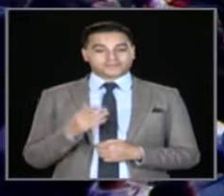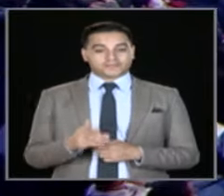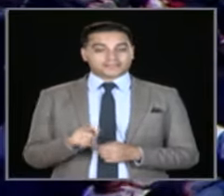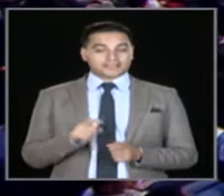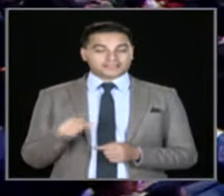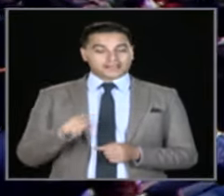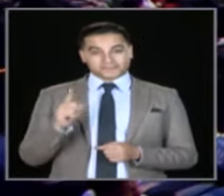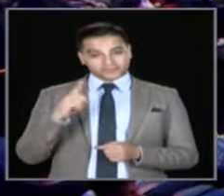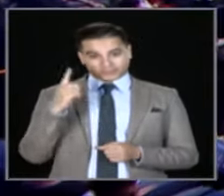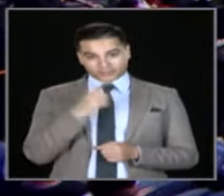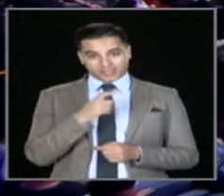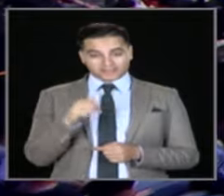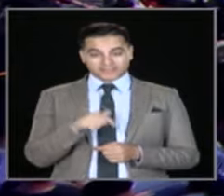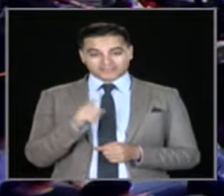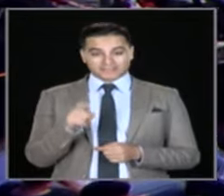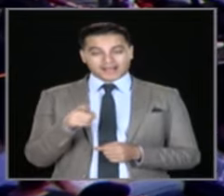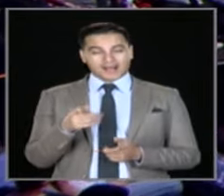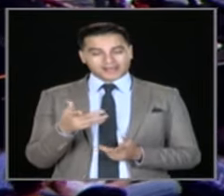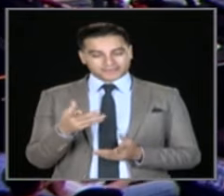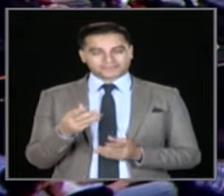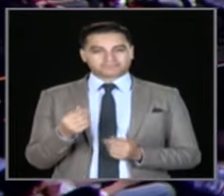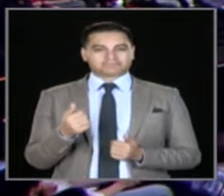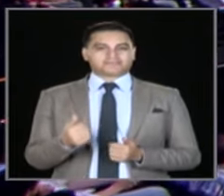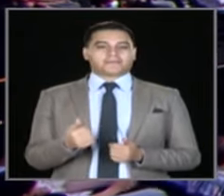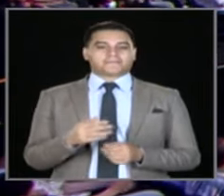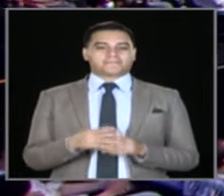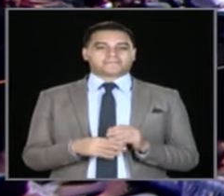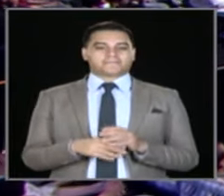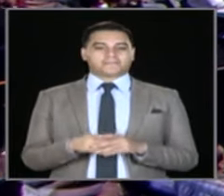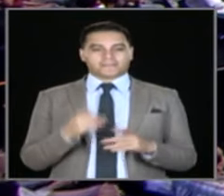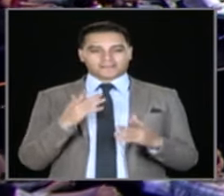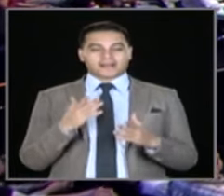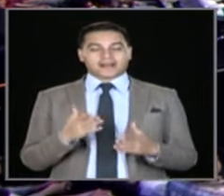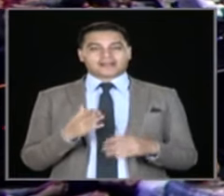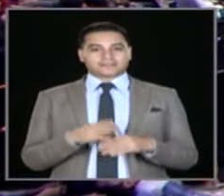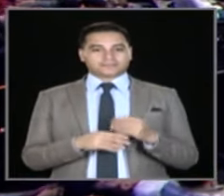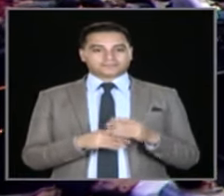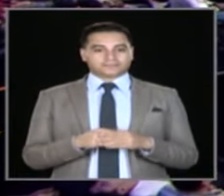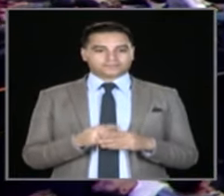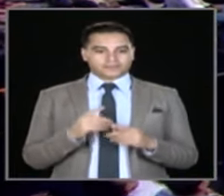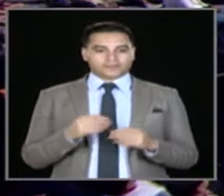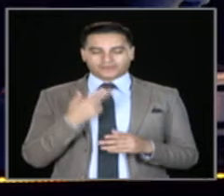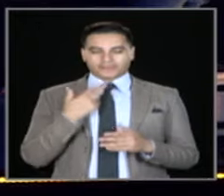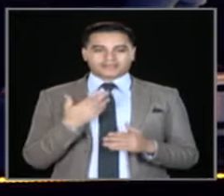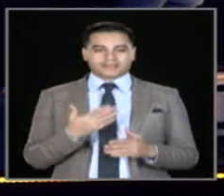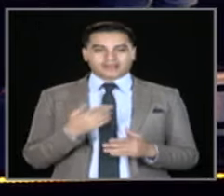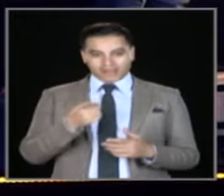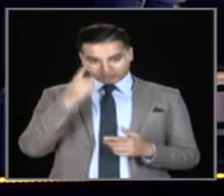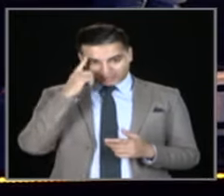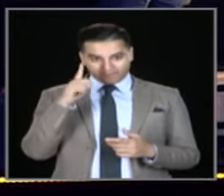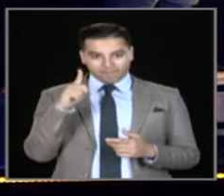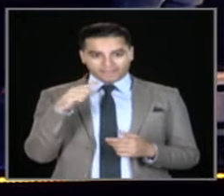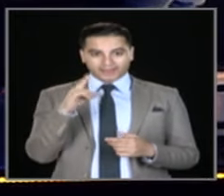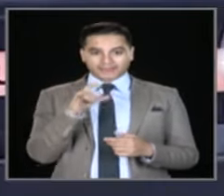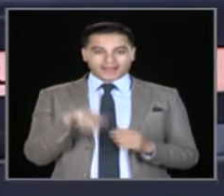مش صعبه يعني الاسئله معقوله شد ركز يلا بالتوفيق عاي اعرف بدري عمل ايه ولا